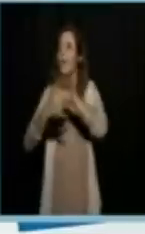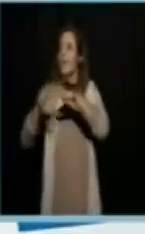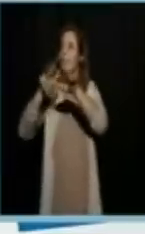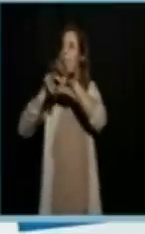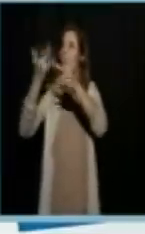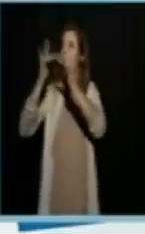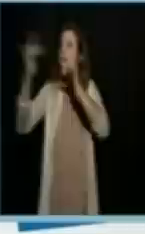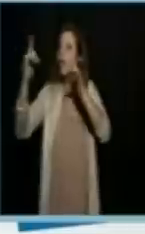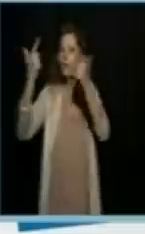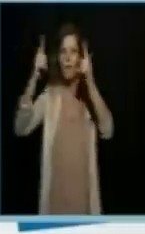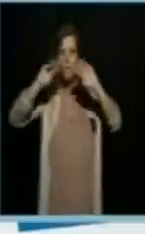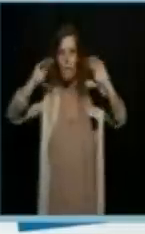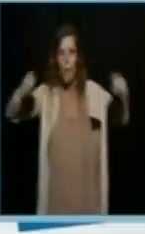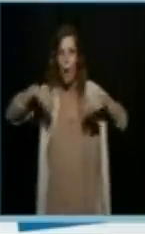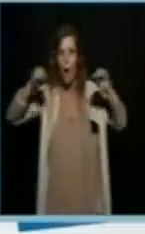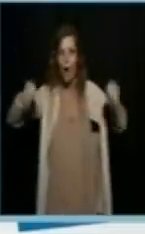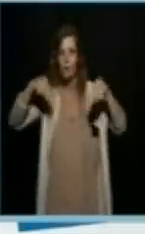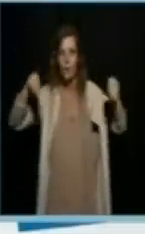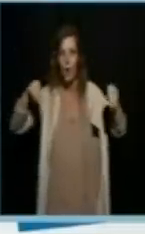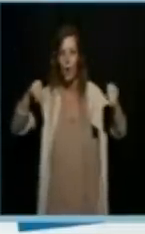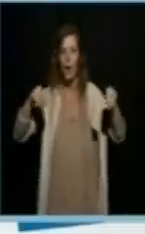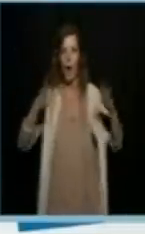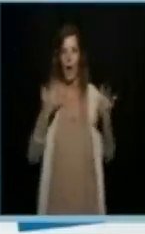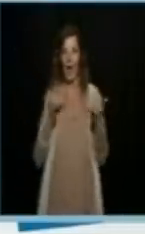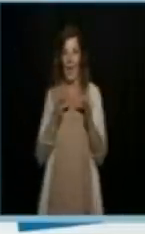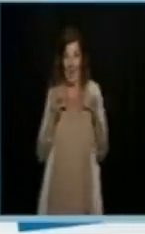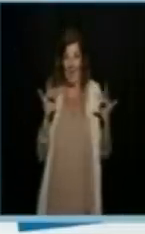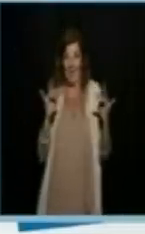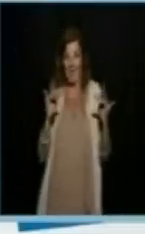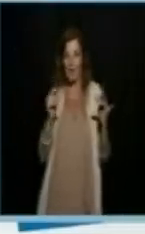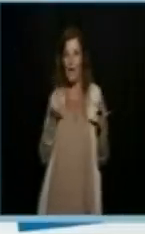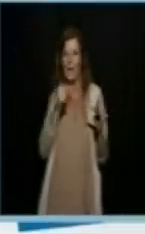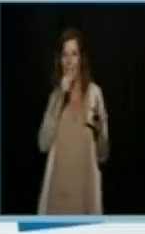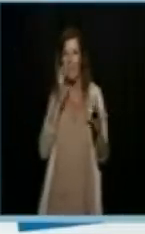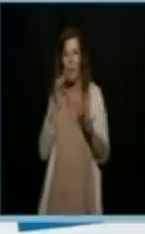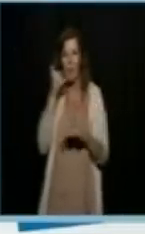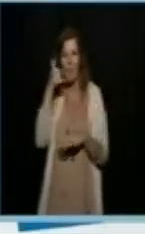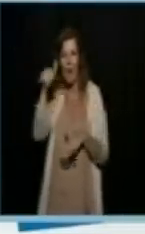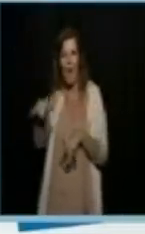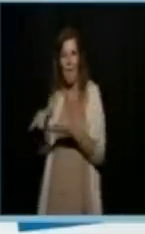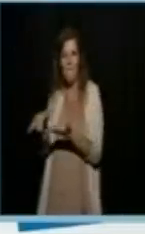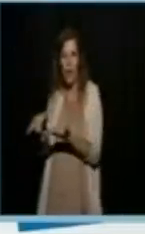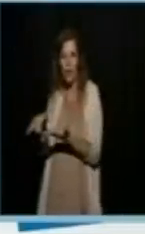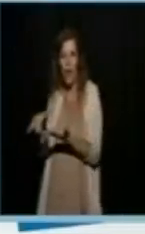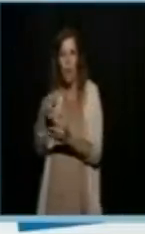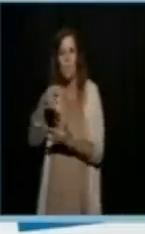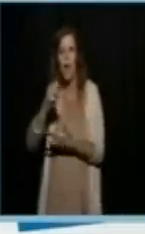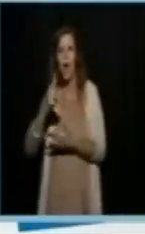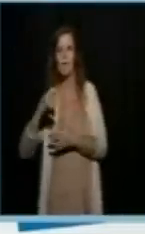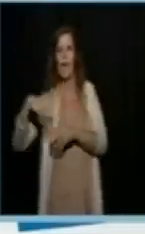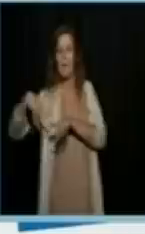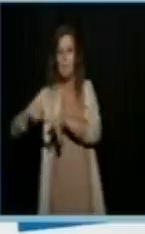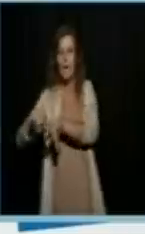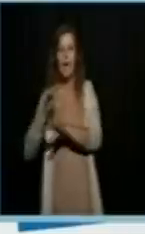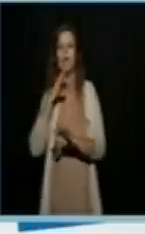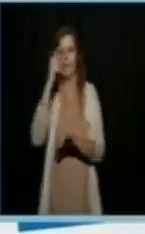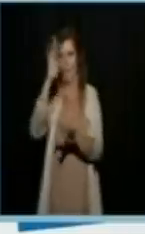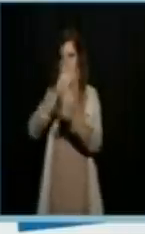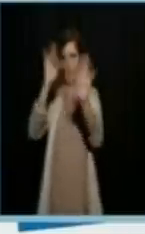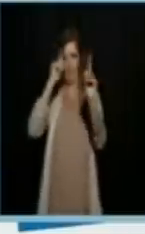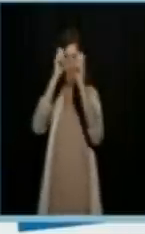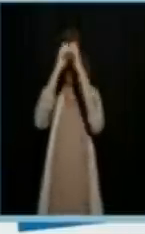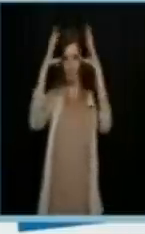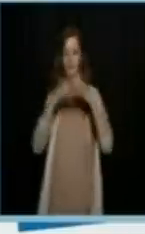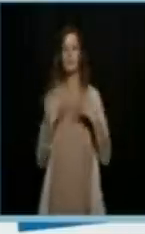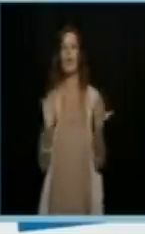larga. Voleva dire collegarsi a internet con un modem telefonico. Vuol dire, ad esempio, che voi arrivate a casa,